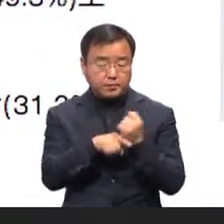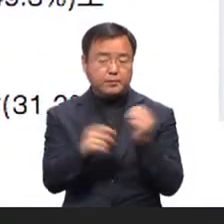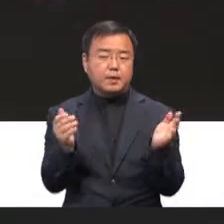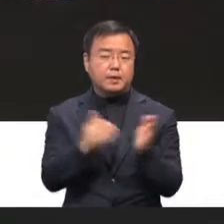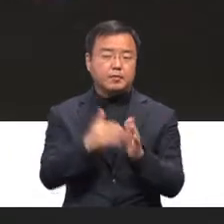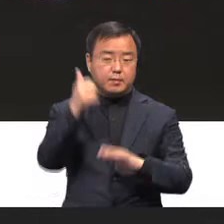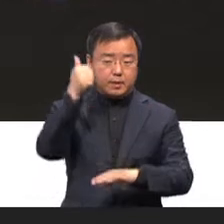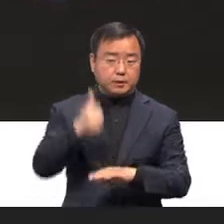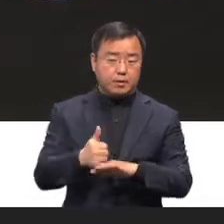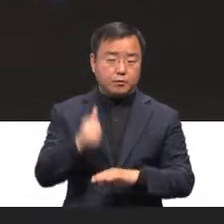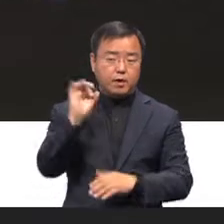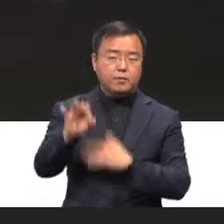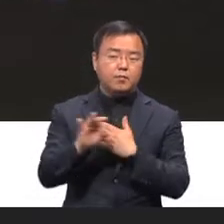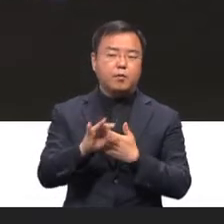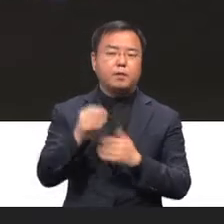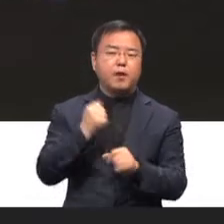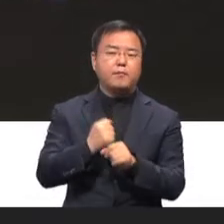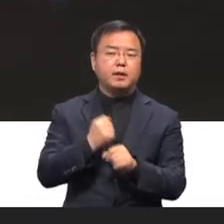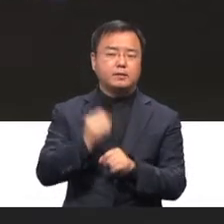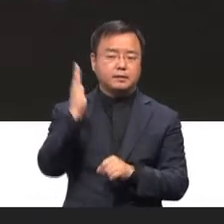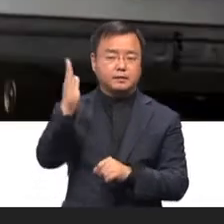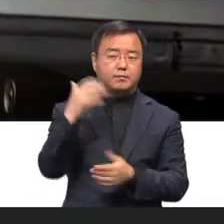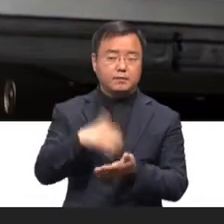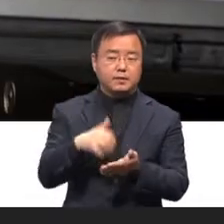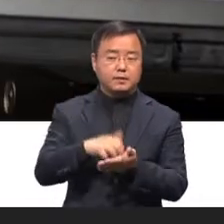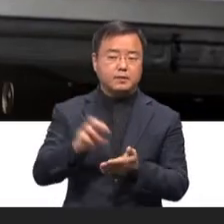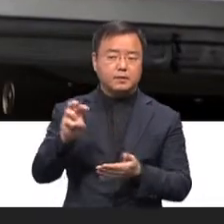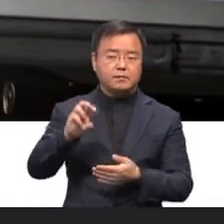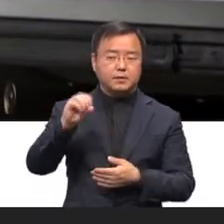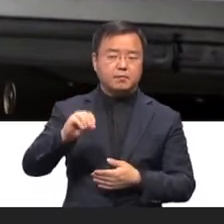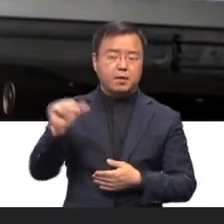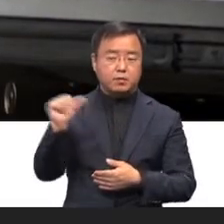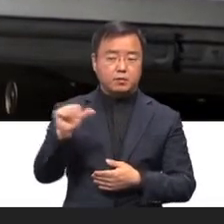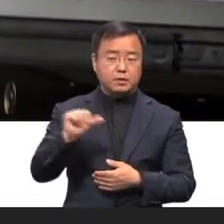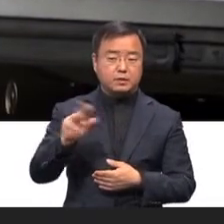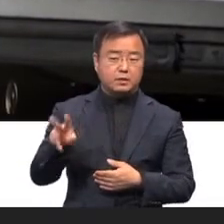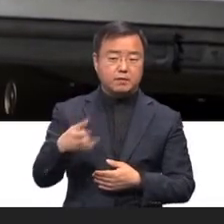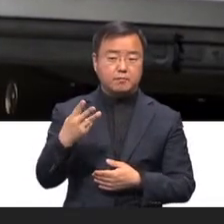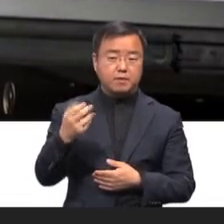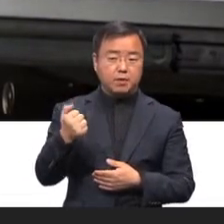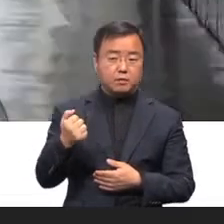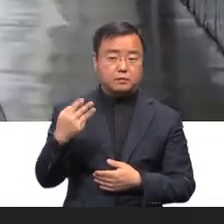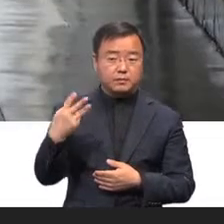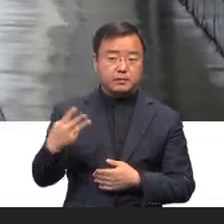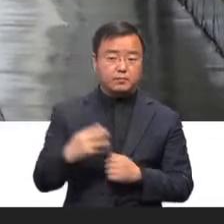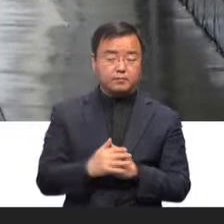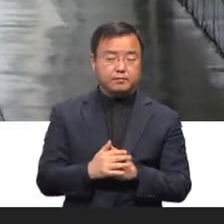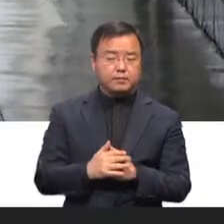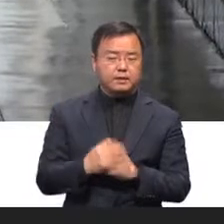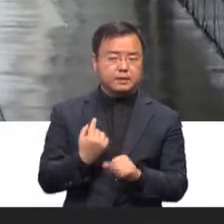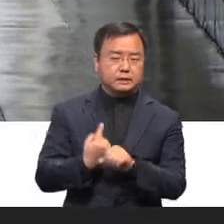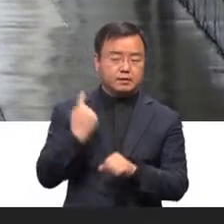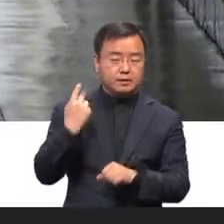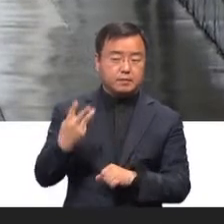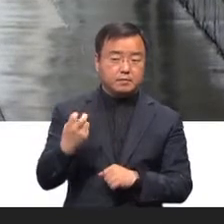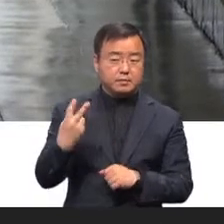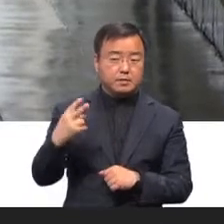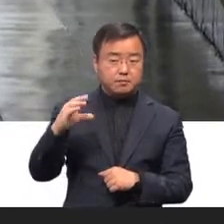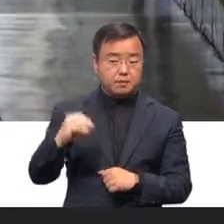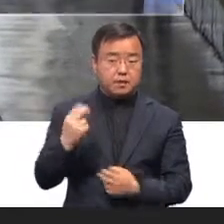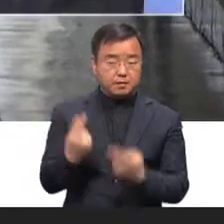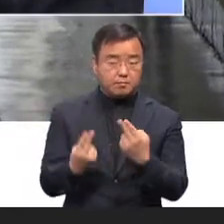요 개설된 강좌 수가 30만 5353 개요 지난해 312,000 8개 부대